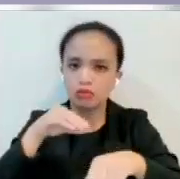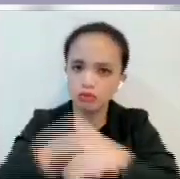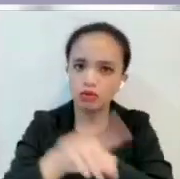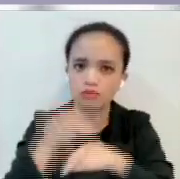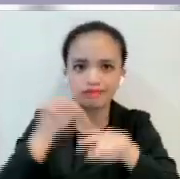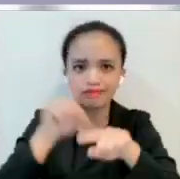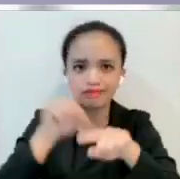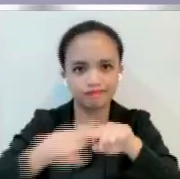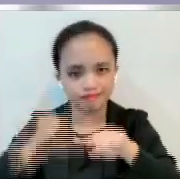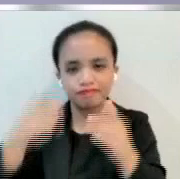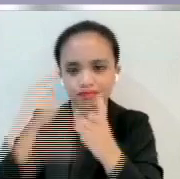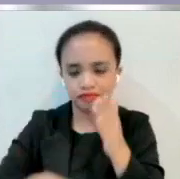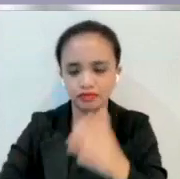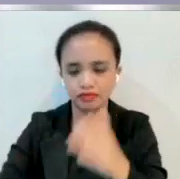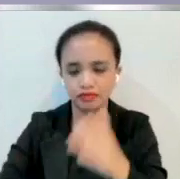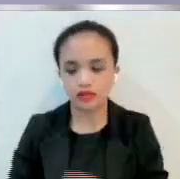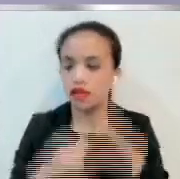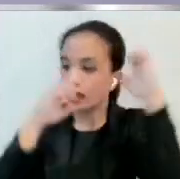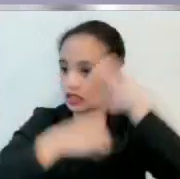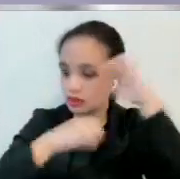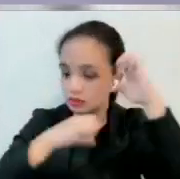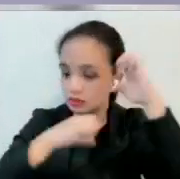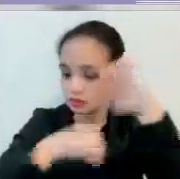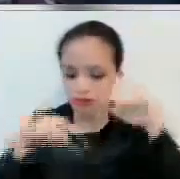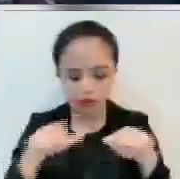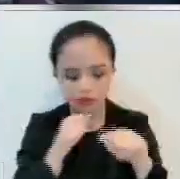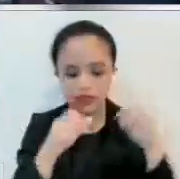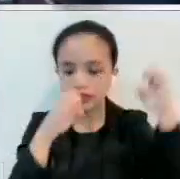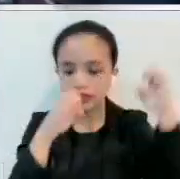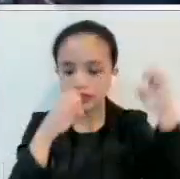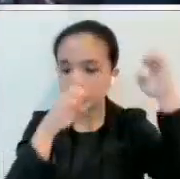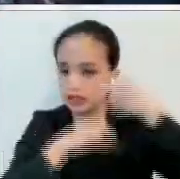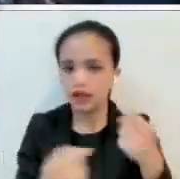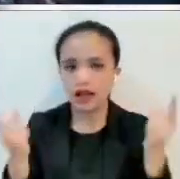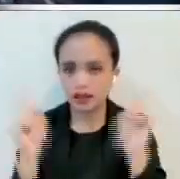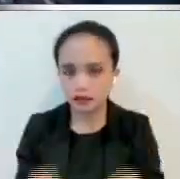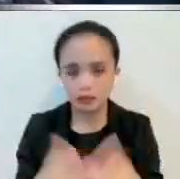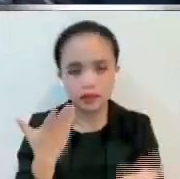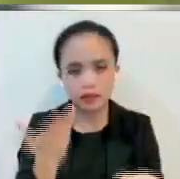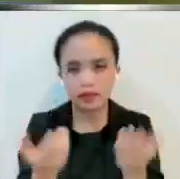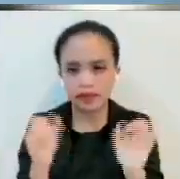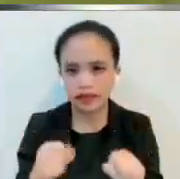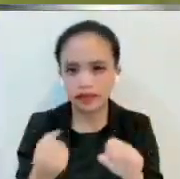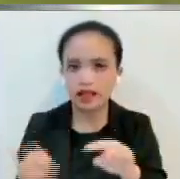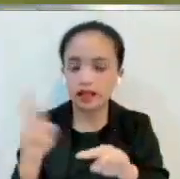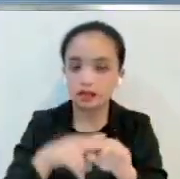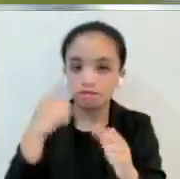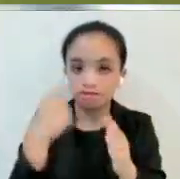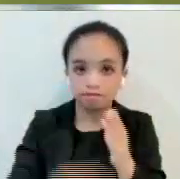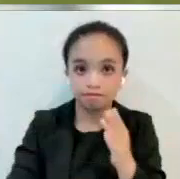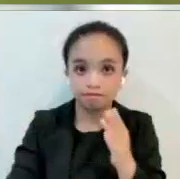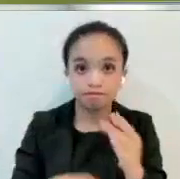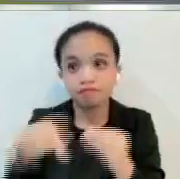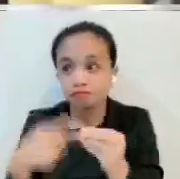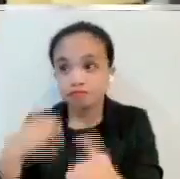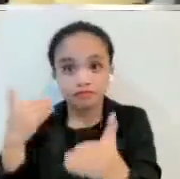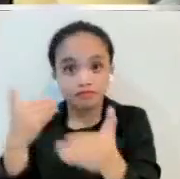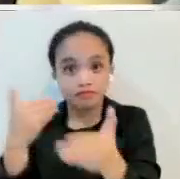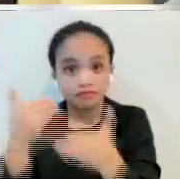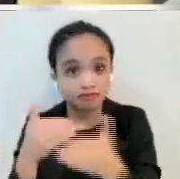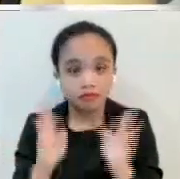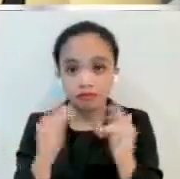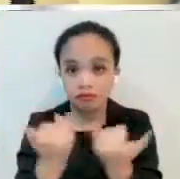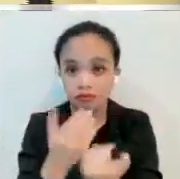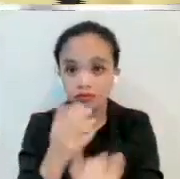uncertainty will lead To an increase in the energy prices kaugnay naman sa nalalapit na Barangay at sk elections natapos na nam